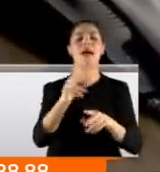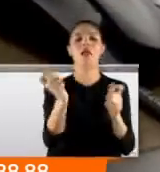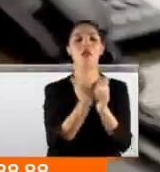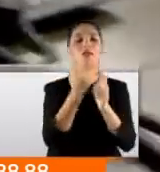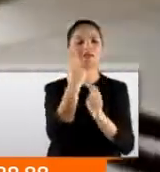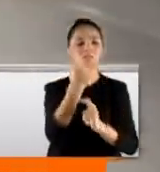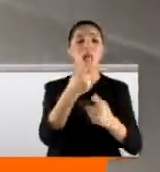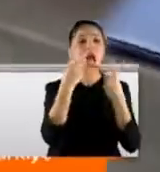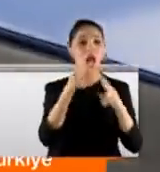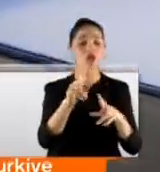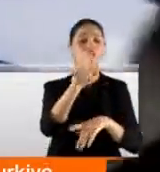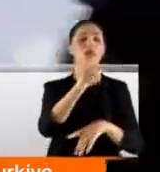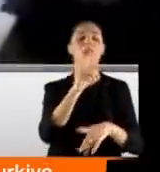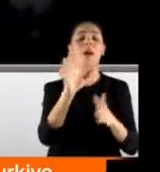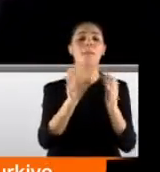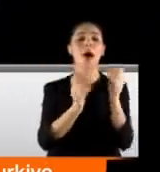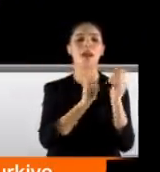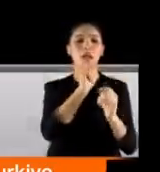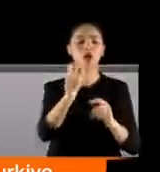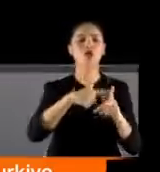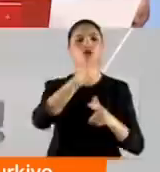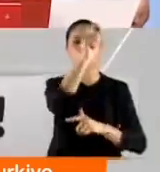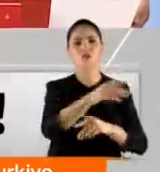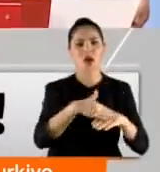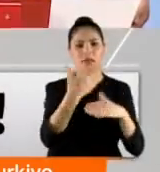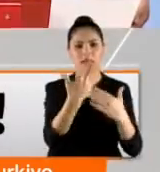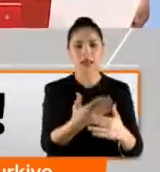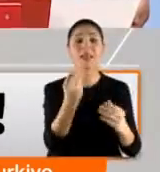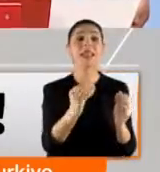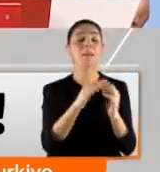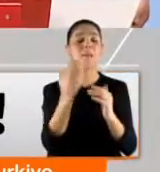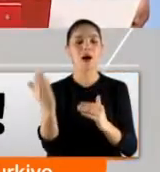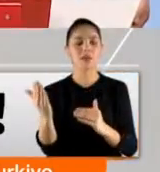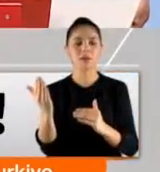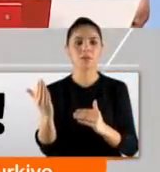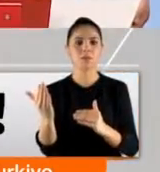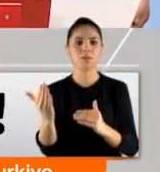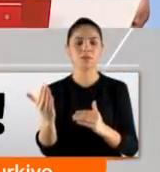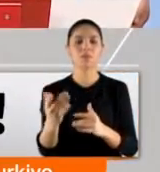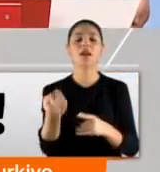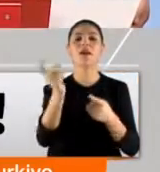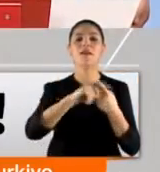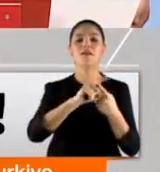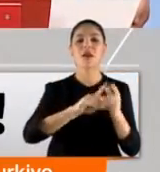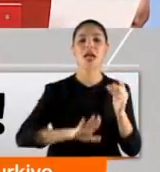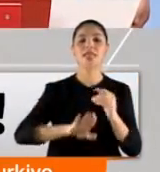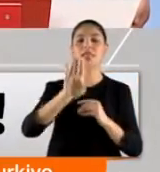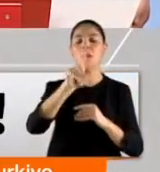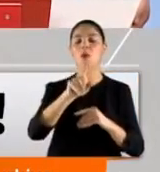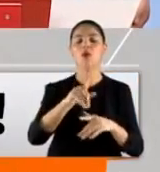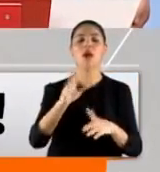çevrildi. Açıklama parti sözcüsü Faik Öztrak'tan geldi. İyi Parti ve Demokrat